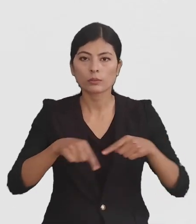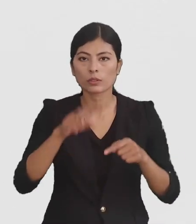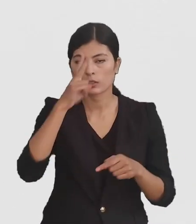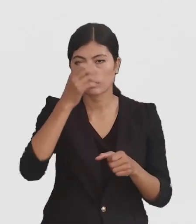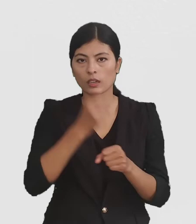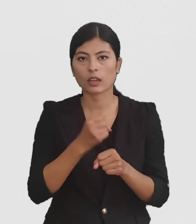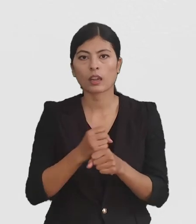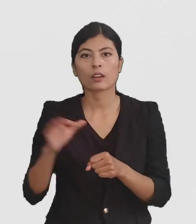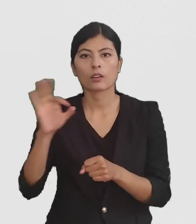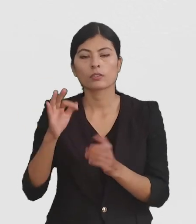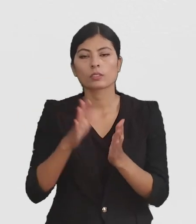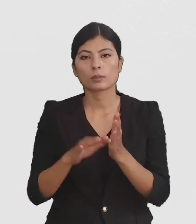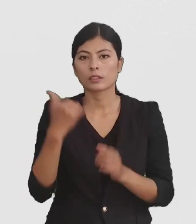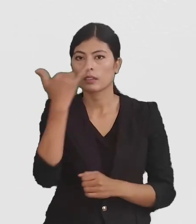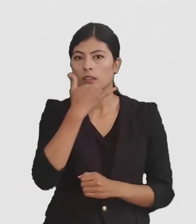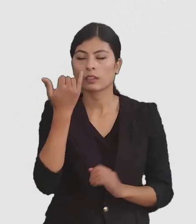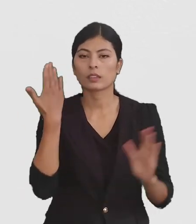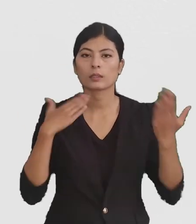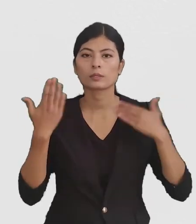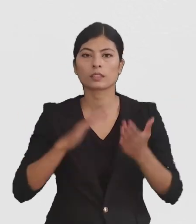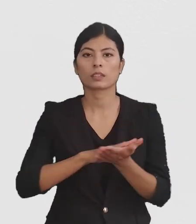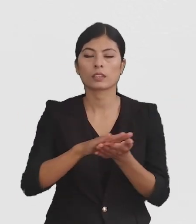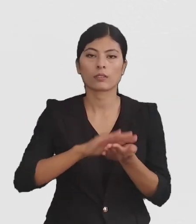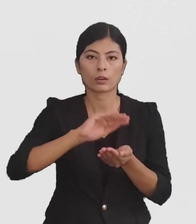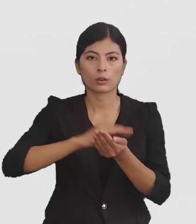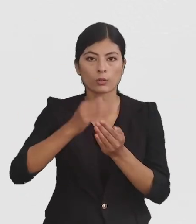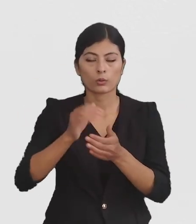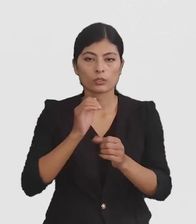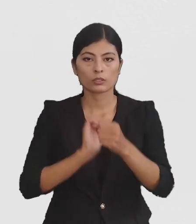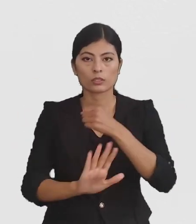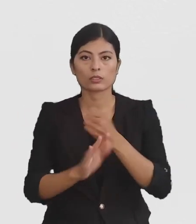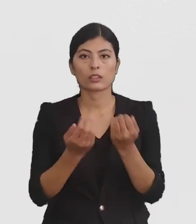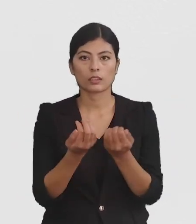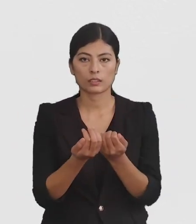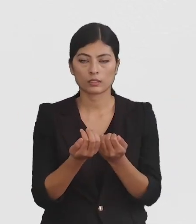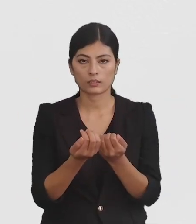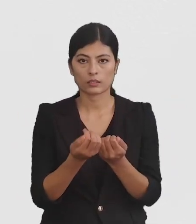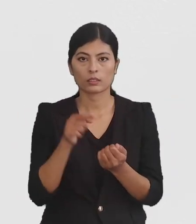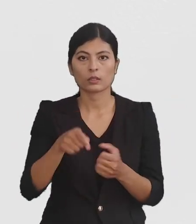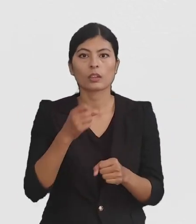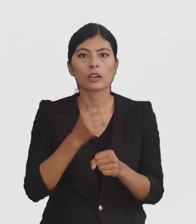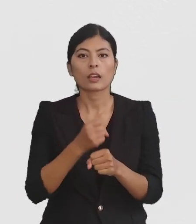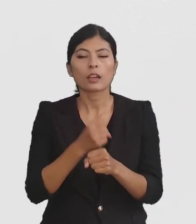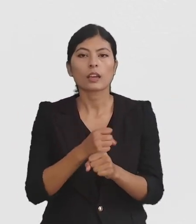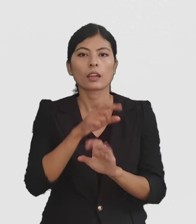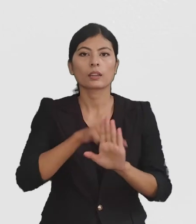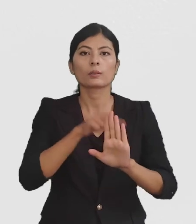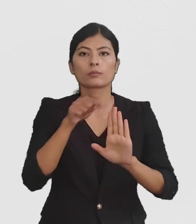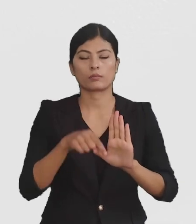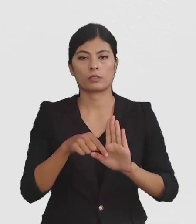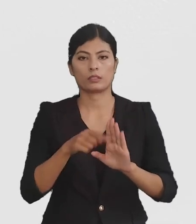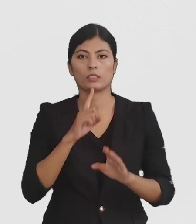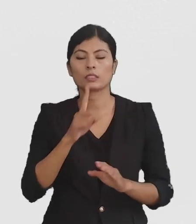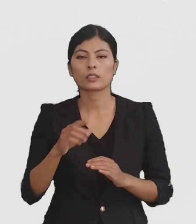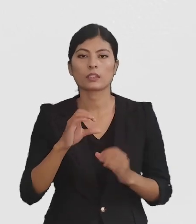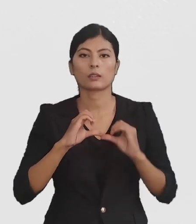चाहे कार्यपालिका से लैंगिक हिंसा निवारण को संचालन ऐन या कार्यविधि निर्देशिका पारित